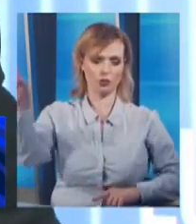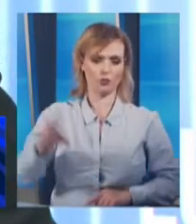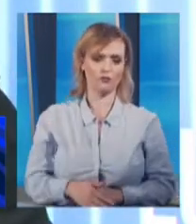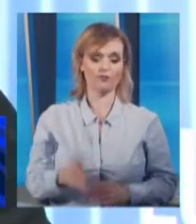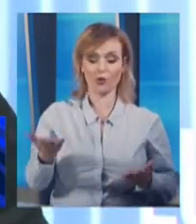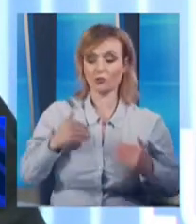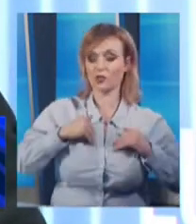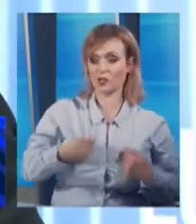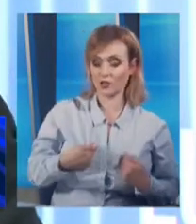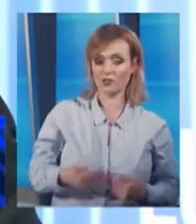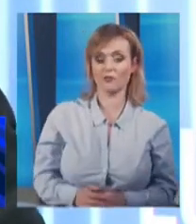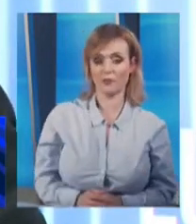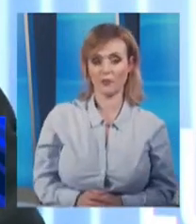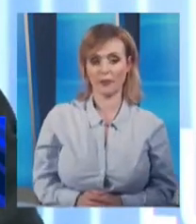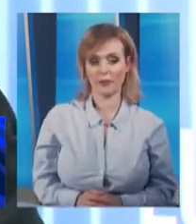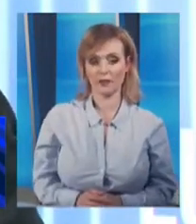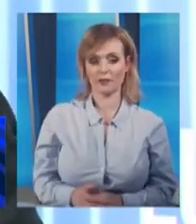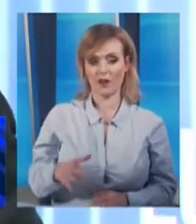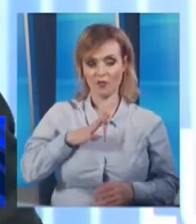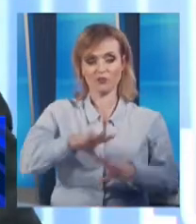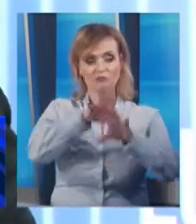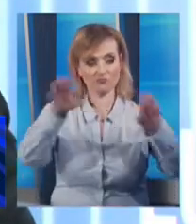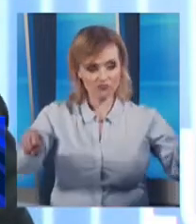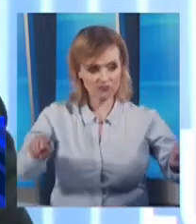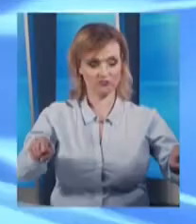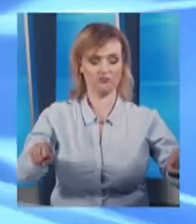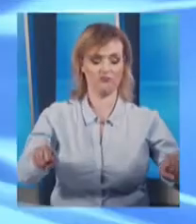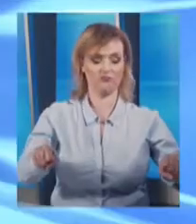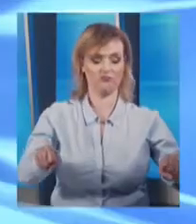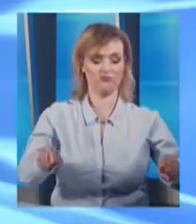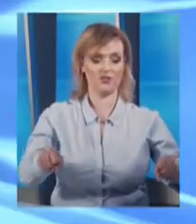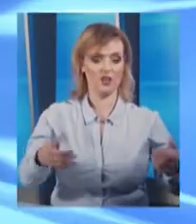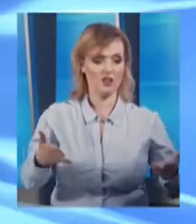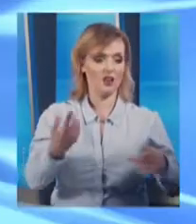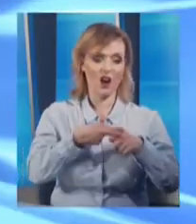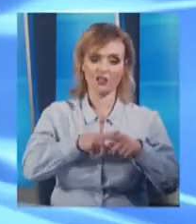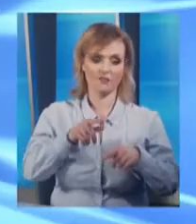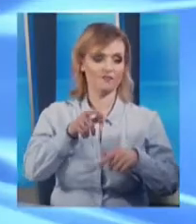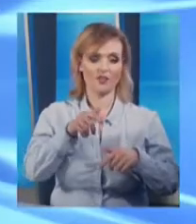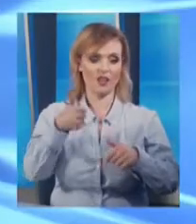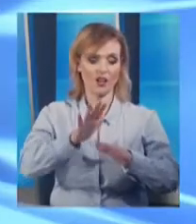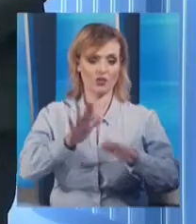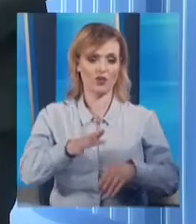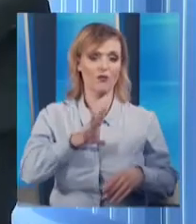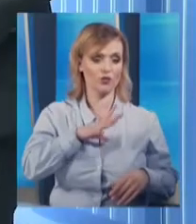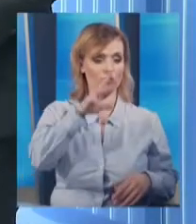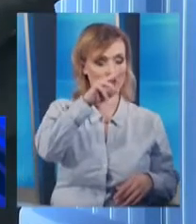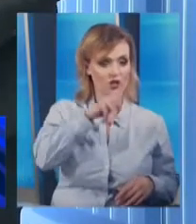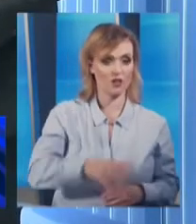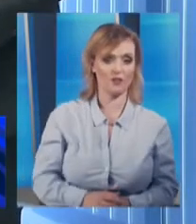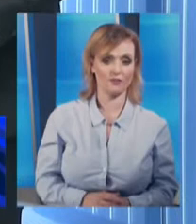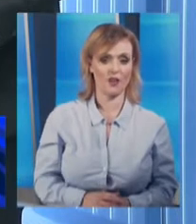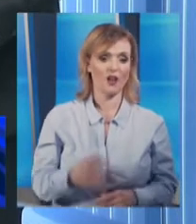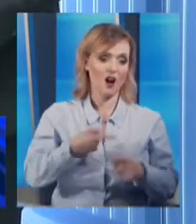Din păcate, însă, s-a dat guvernarea și asta nu este bine. S-a dat guvernarea? Da. A fost o greșeală și asta trebuie